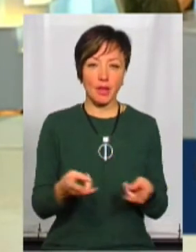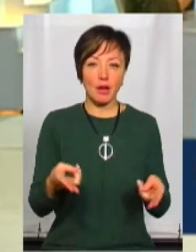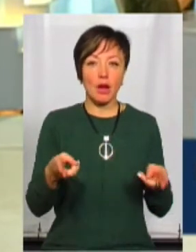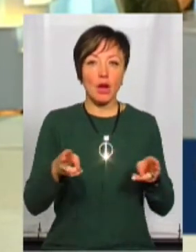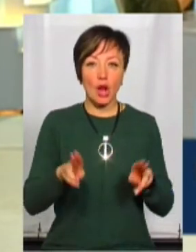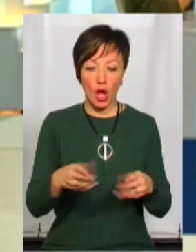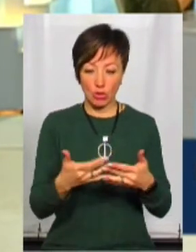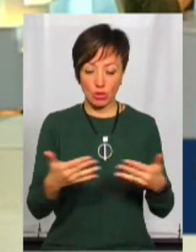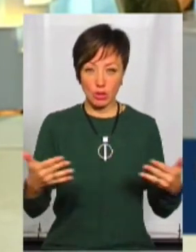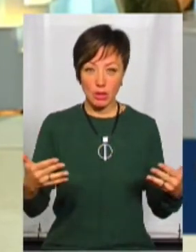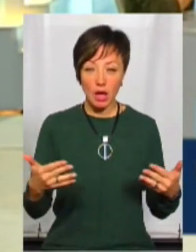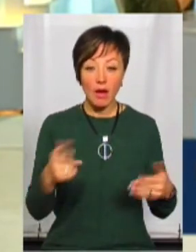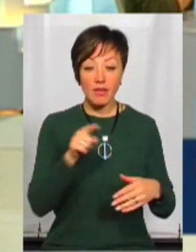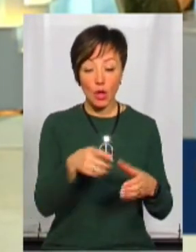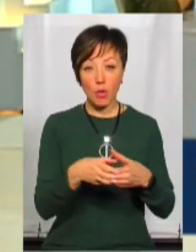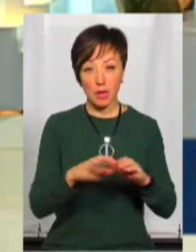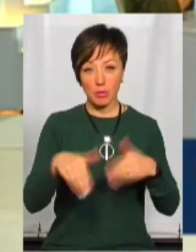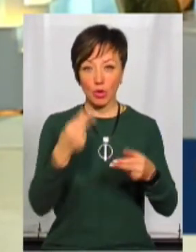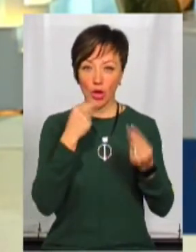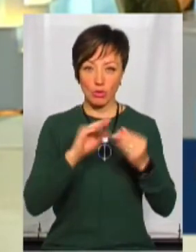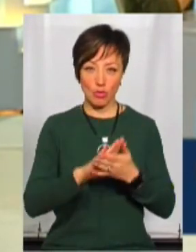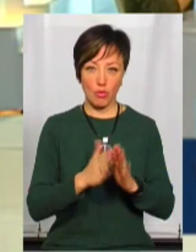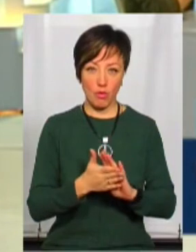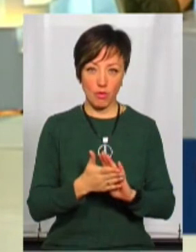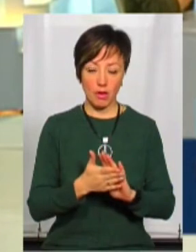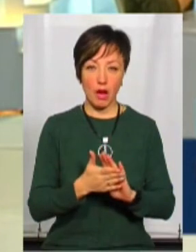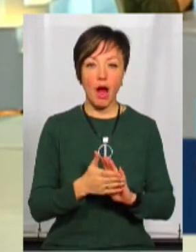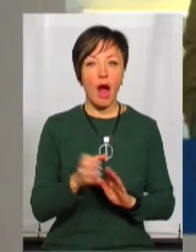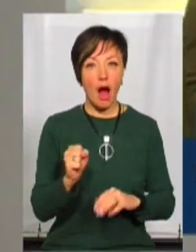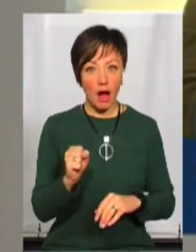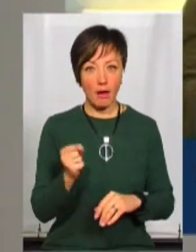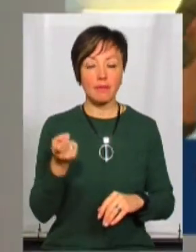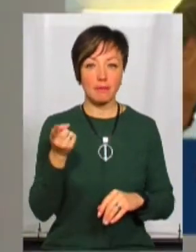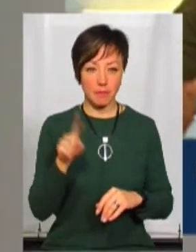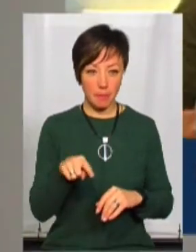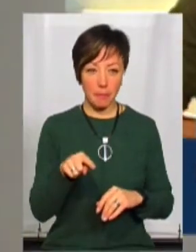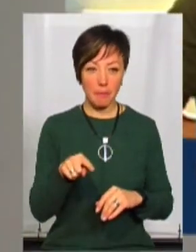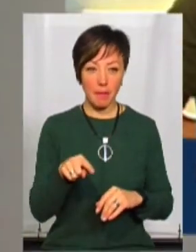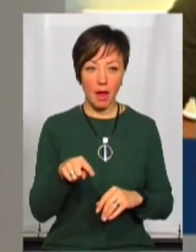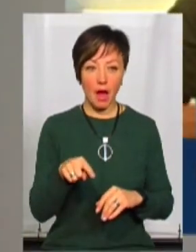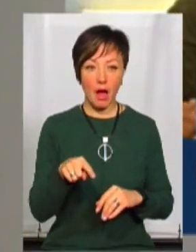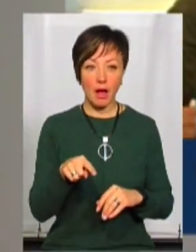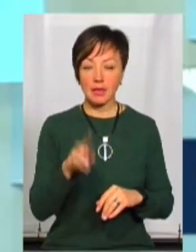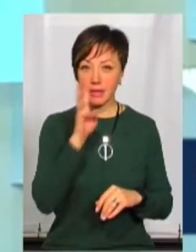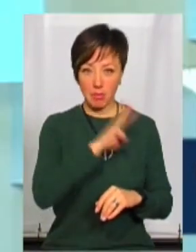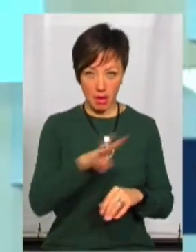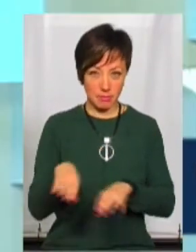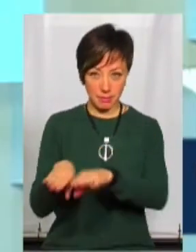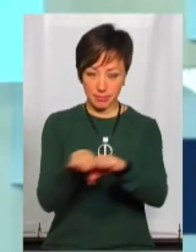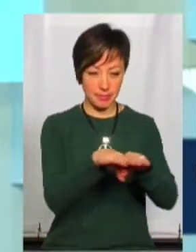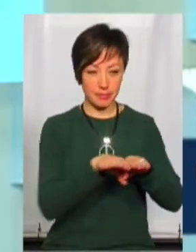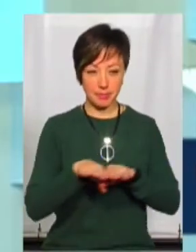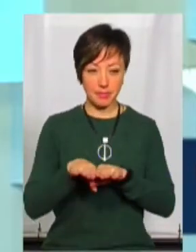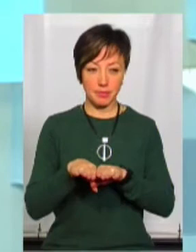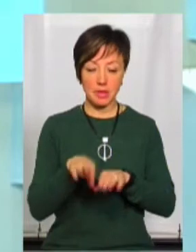зрешти в тій громаді, яка йому запропонує кращі умови. Умови для життя. А при цьому зарплати у всіх будуть однакові? Так, чи? Так. Ага.